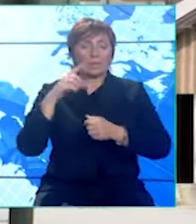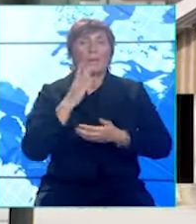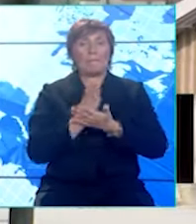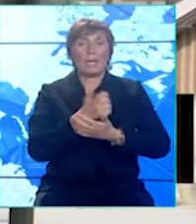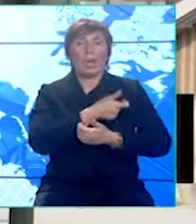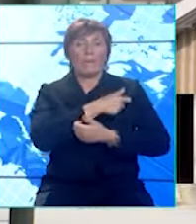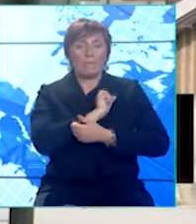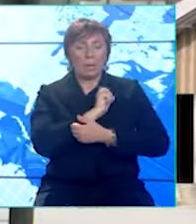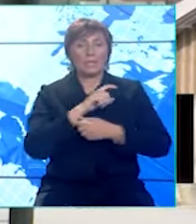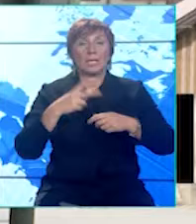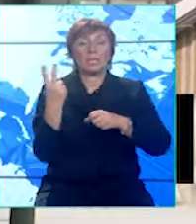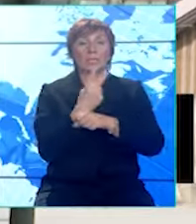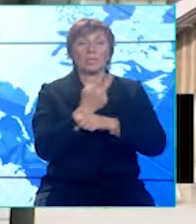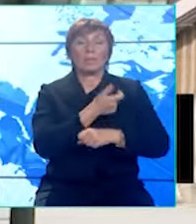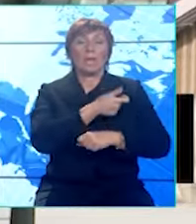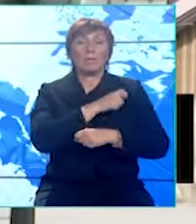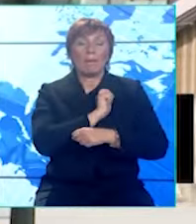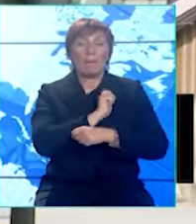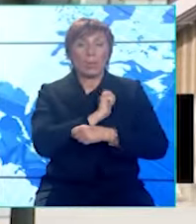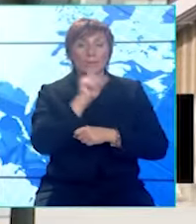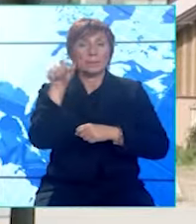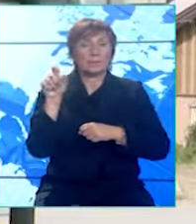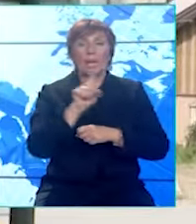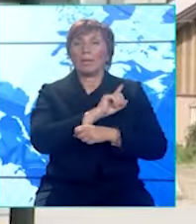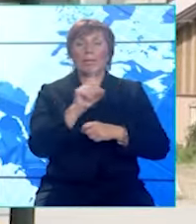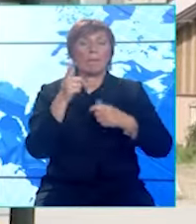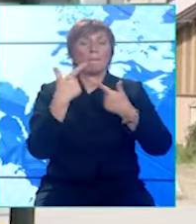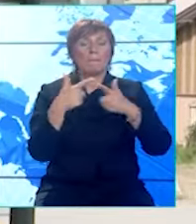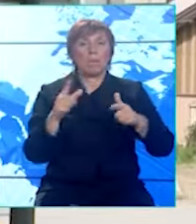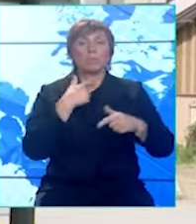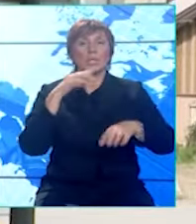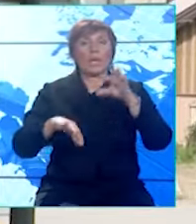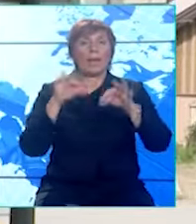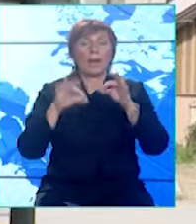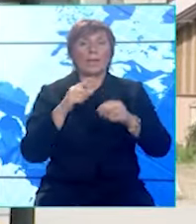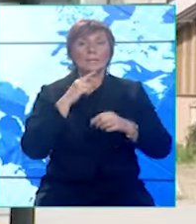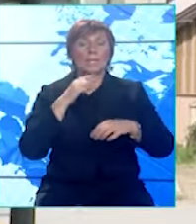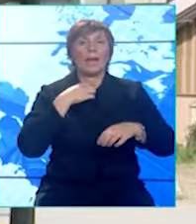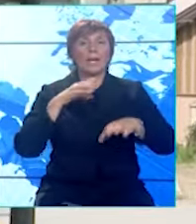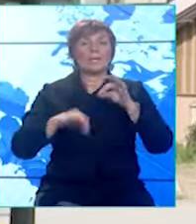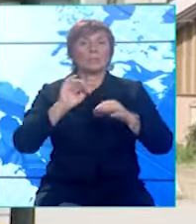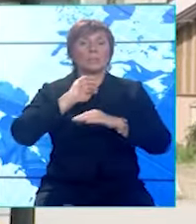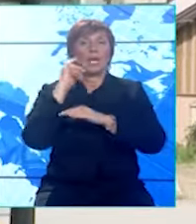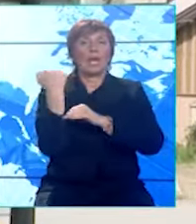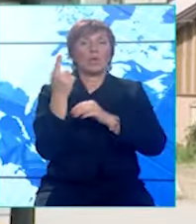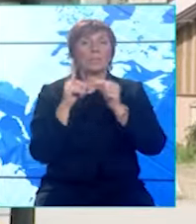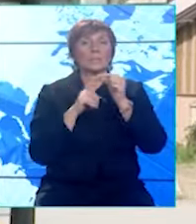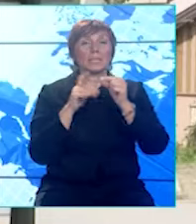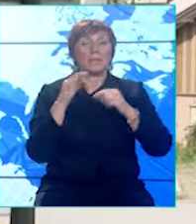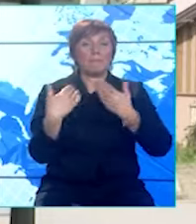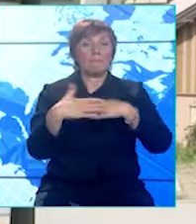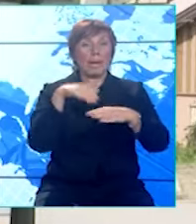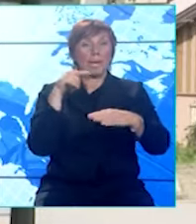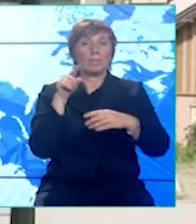Republike Srpske, državljanima Poljske u Bosni i Hercegovini neće biti omogućeno pravo glasa za izbore za Evropski parlament. To bi bila